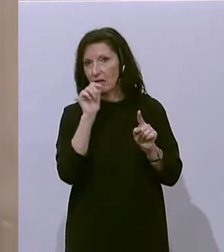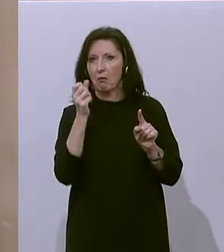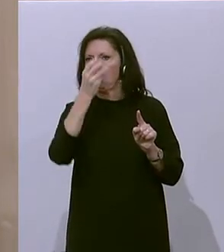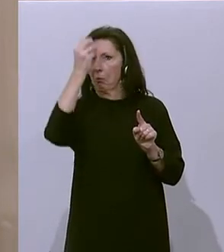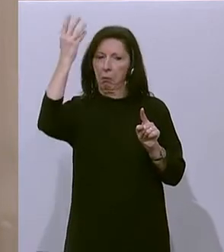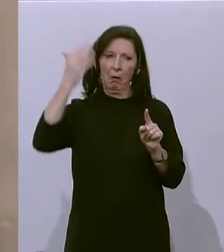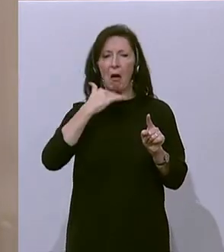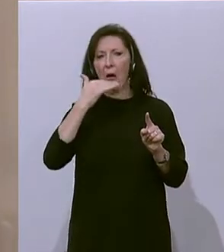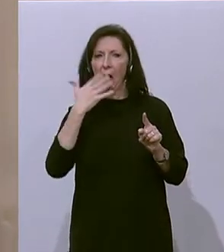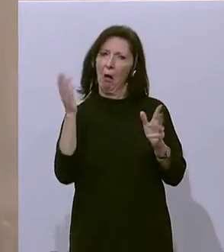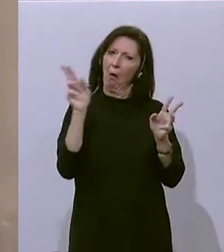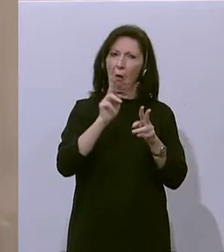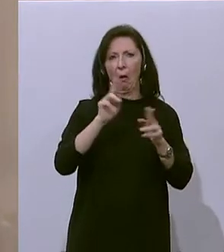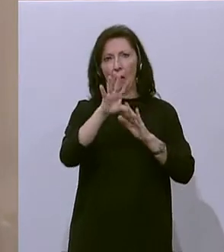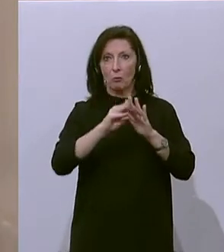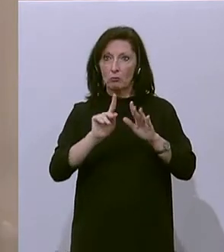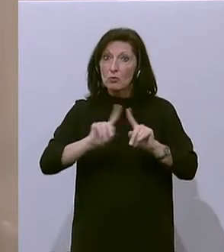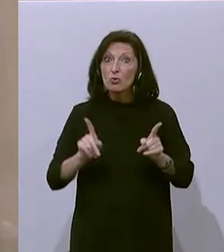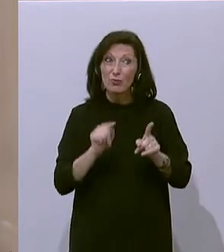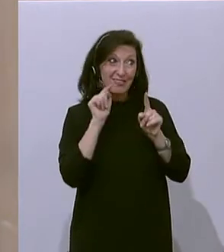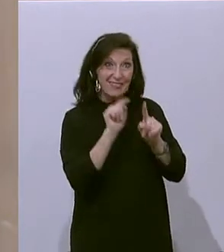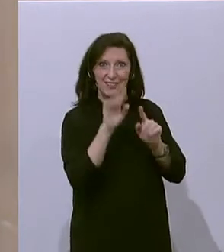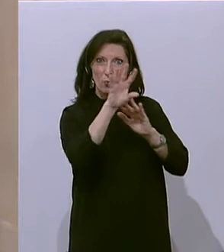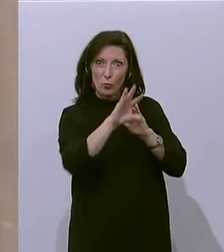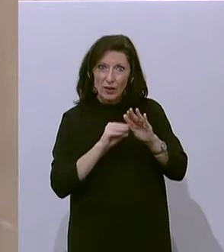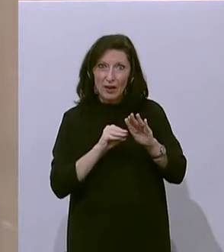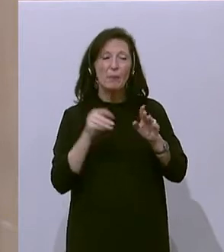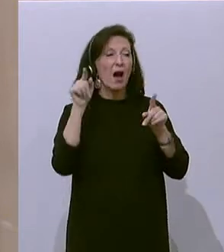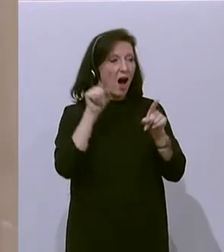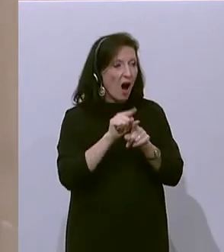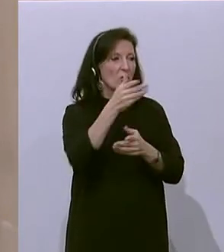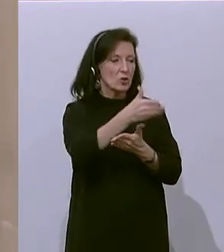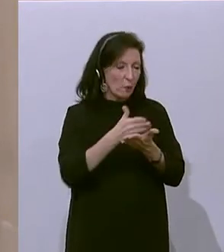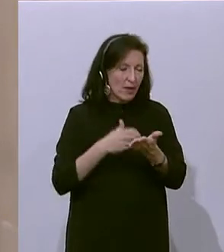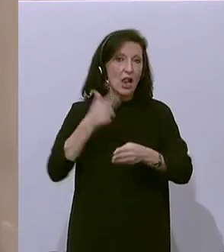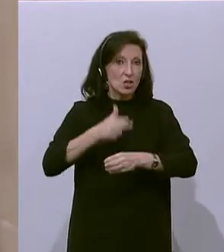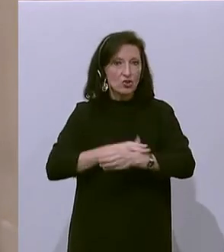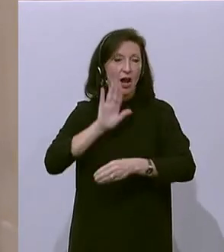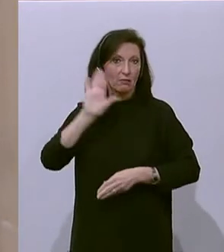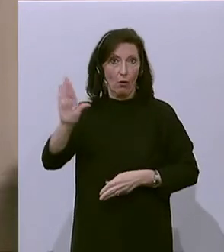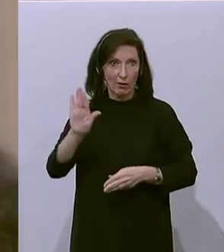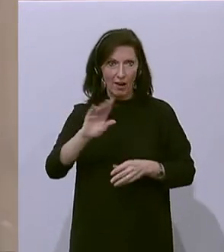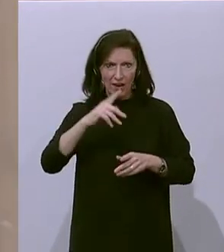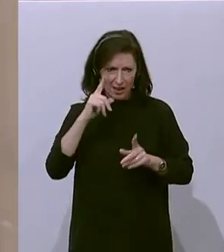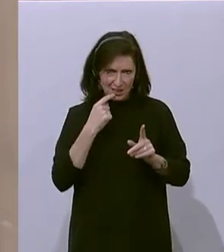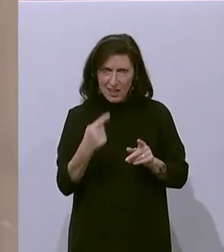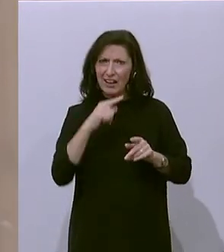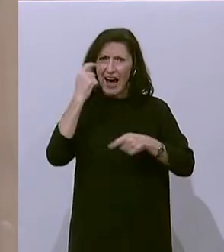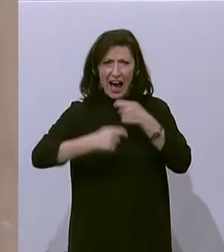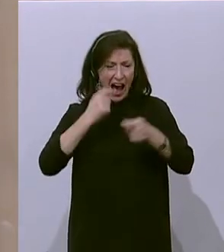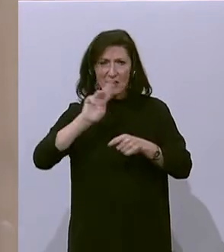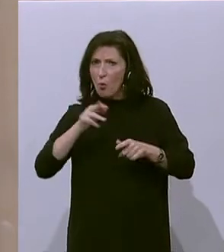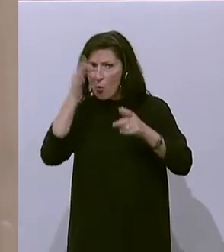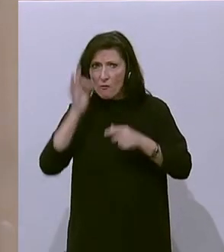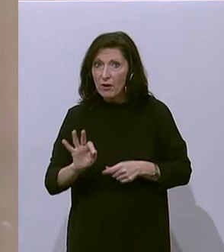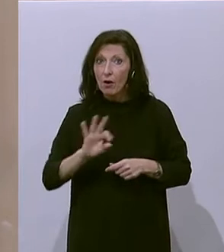irgendein Unternehmen, das ist ein staatliches Beteiligungsunternehmen, handlungsunfähig. Und die Casinos Austria, die sind